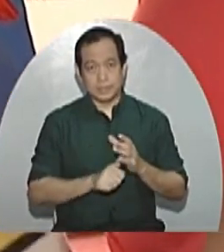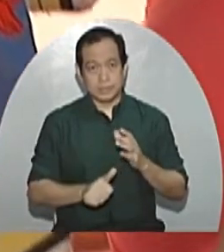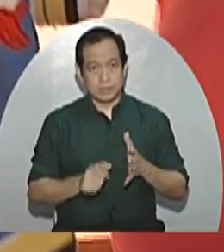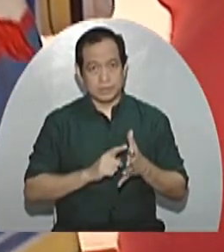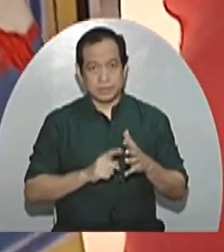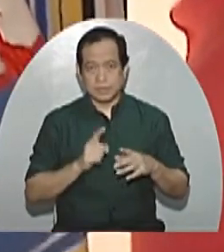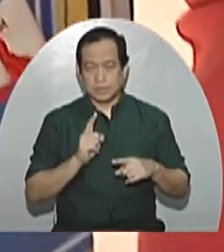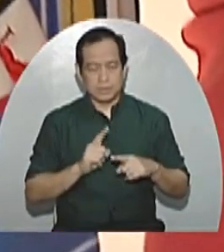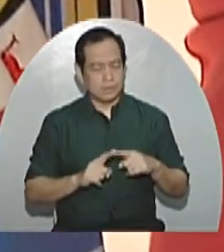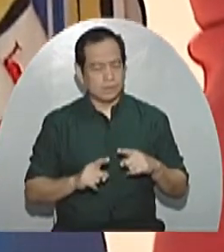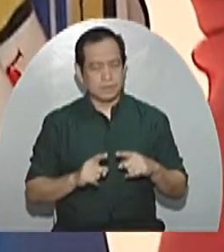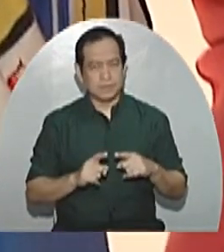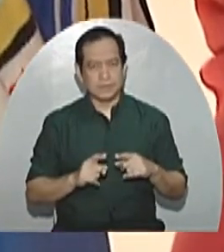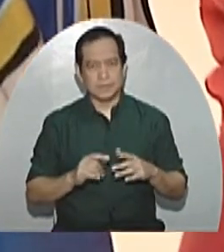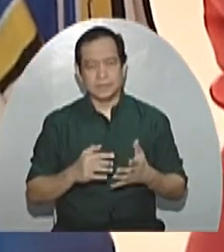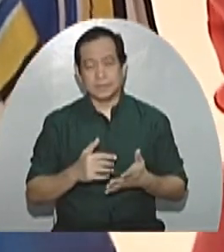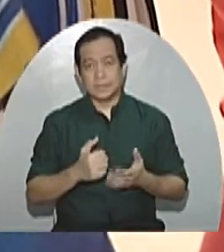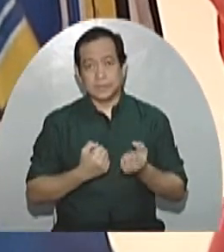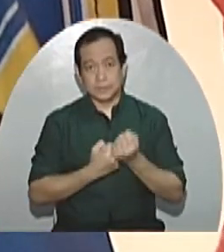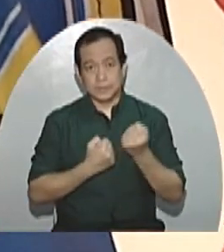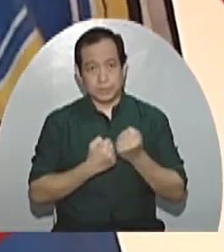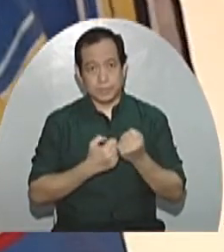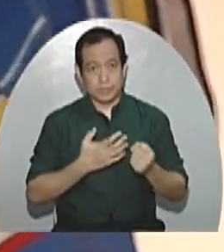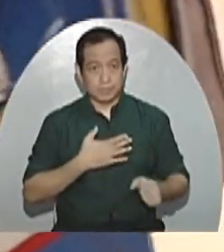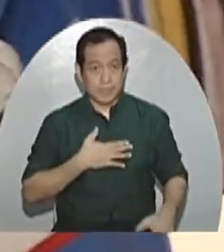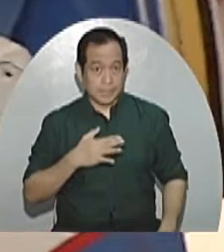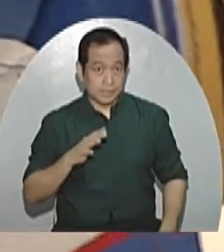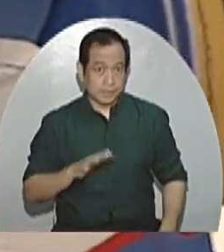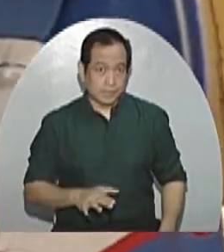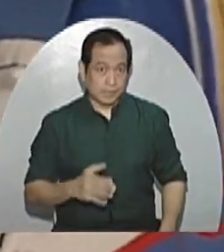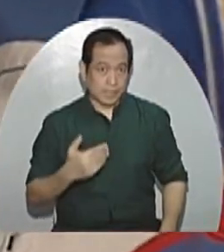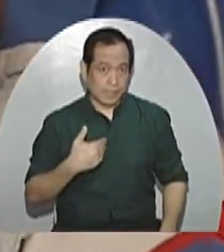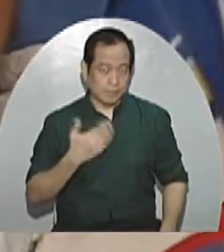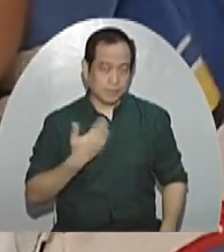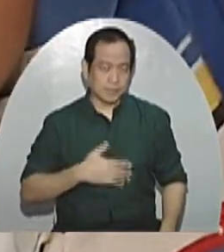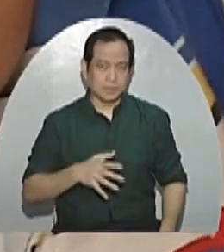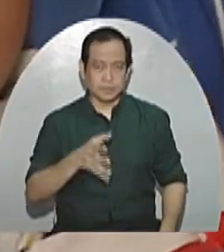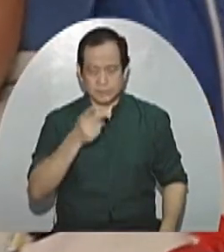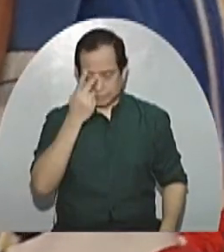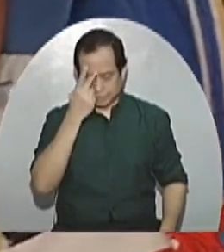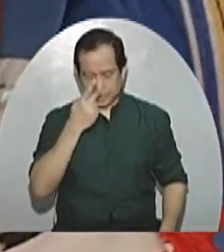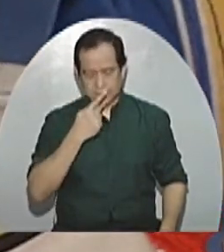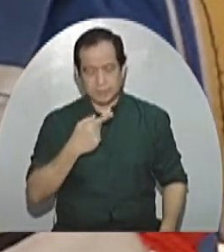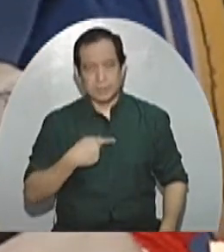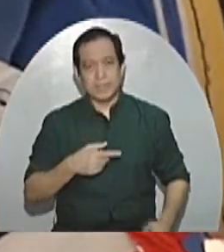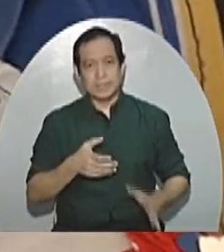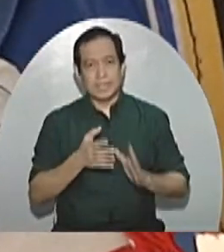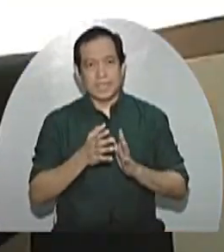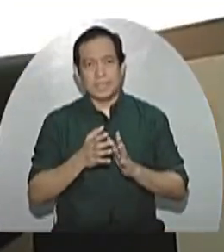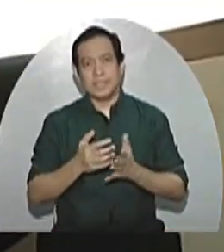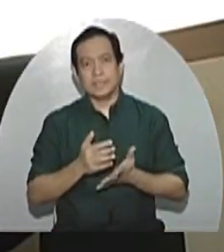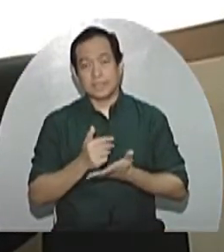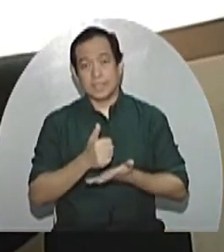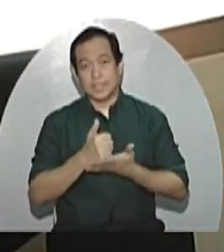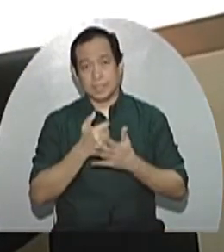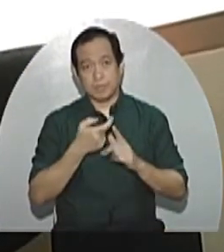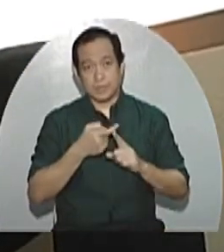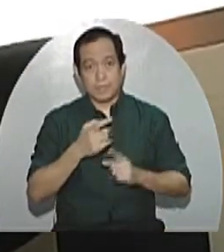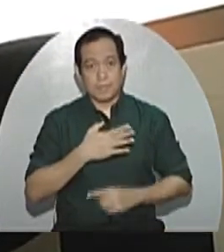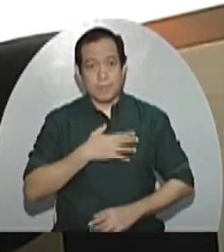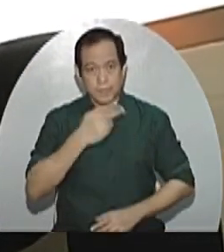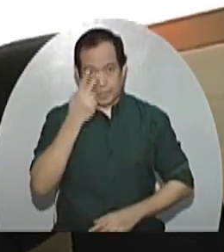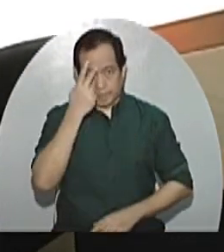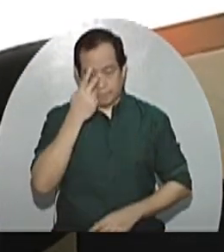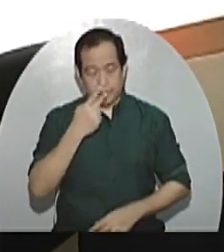ko kayang halaga po kasi single parents po ako. Wala, umaasa rin po ako sa magulang ko. Tsaka bigay